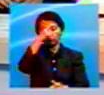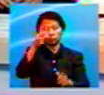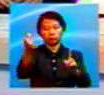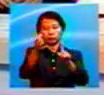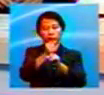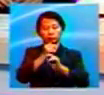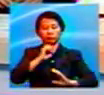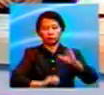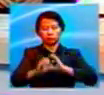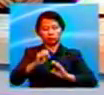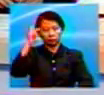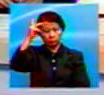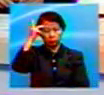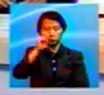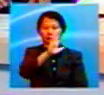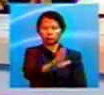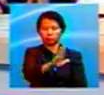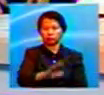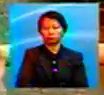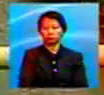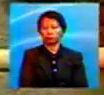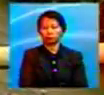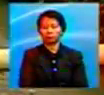mencapai cita-cita politik mereka.